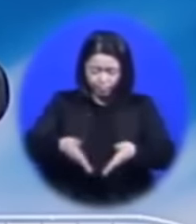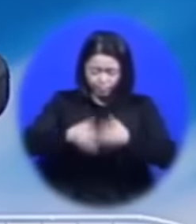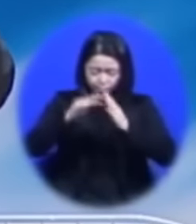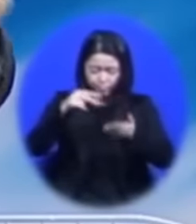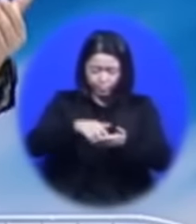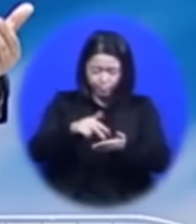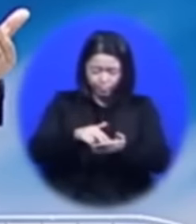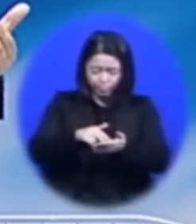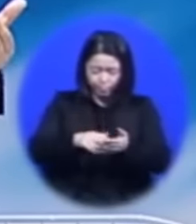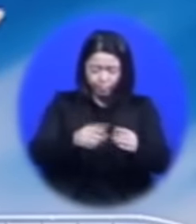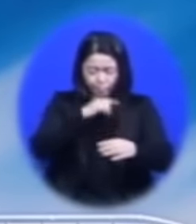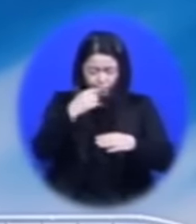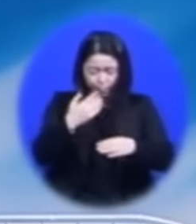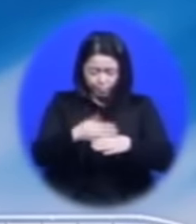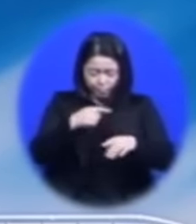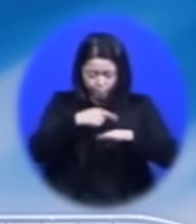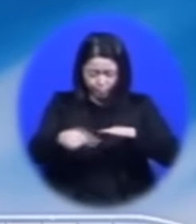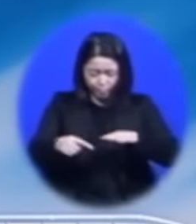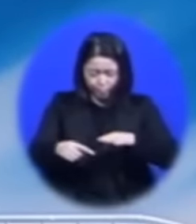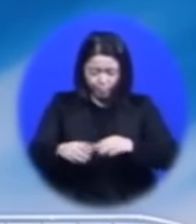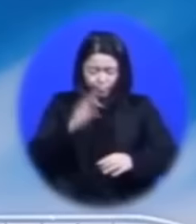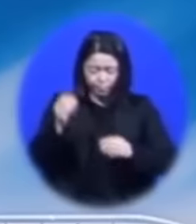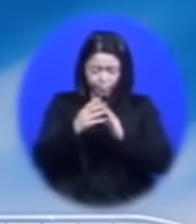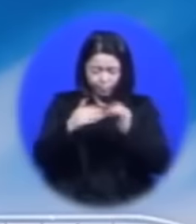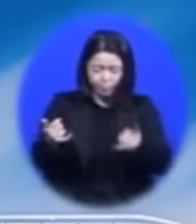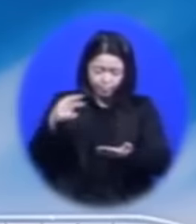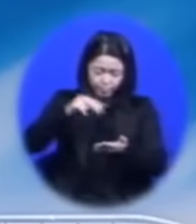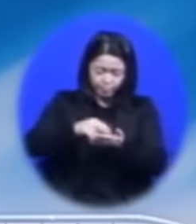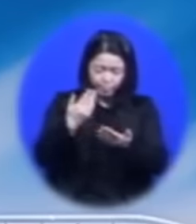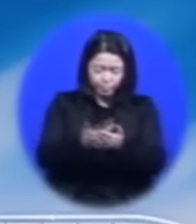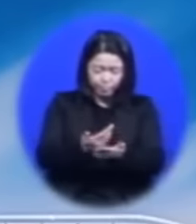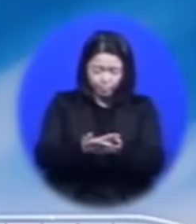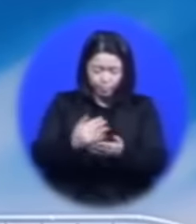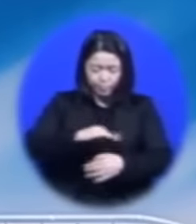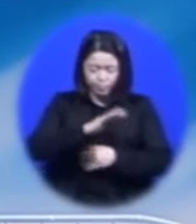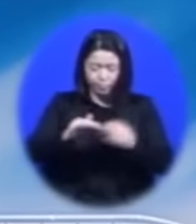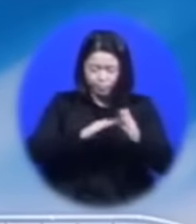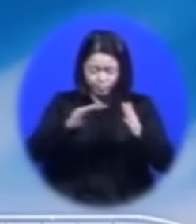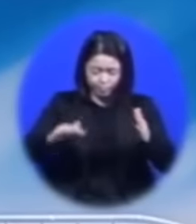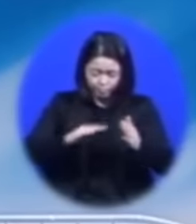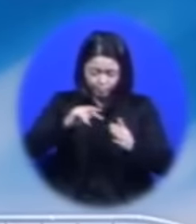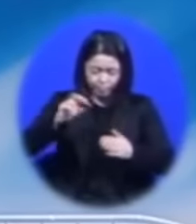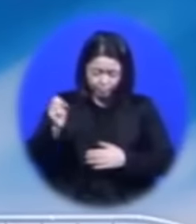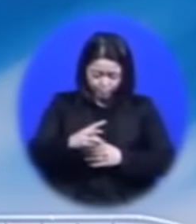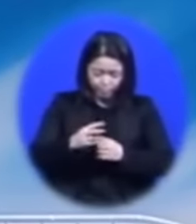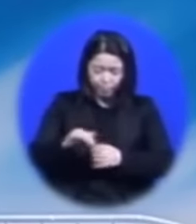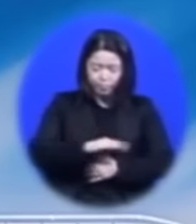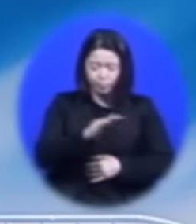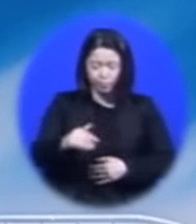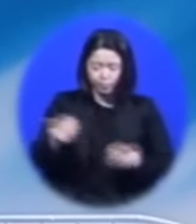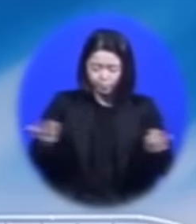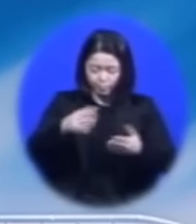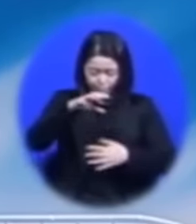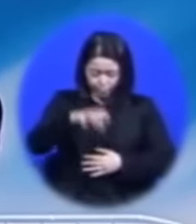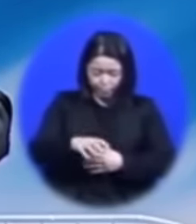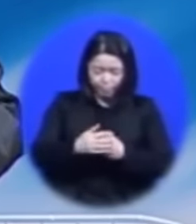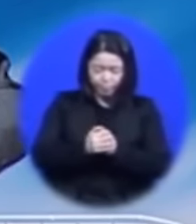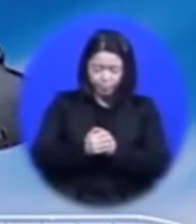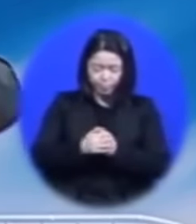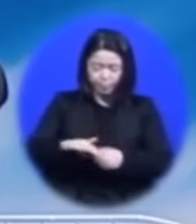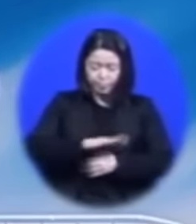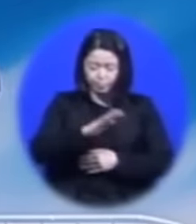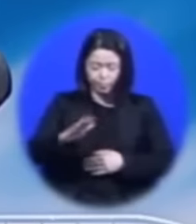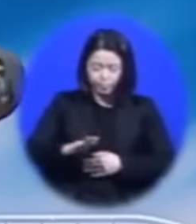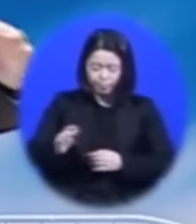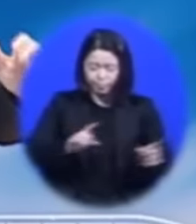민족의 통일을 이루는 성도들이 서게 해주시길 원합니다. 저희들의 가정과 또 우리의 일터와